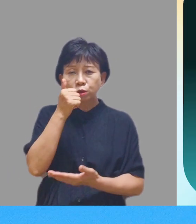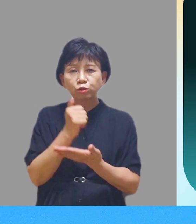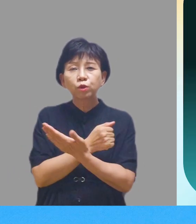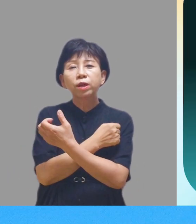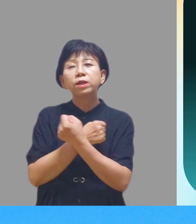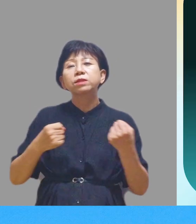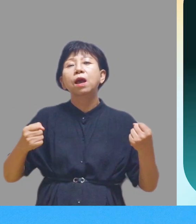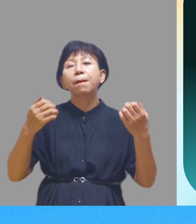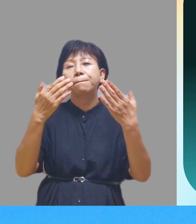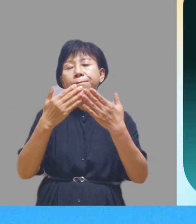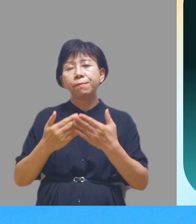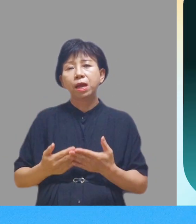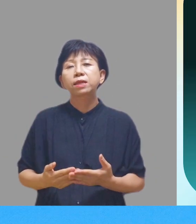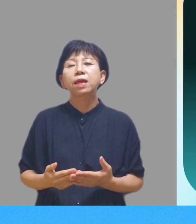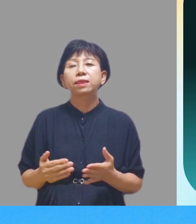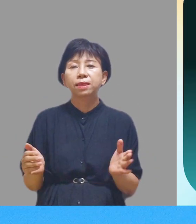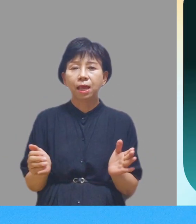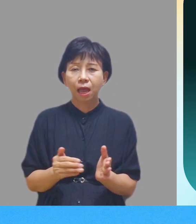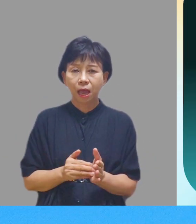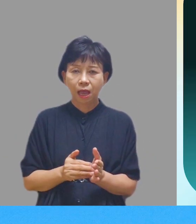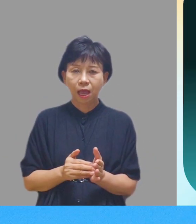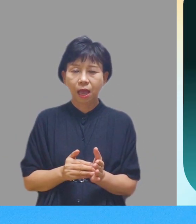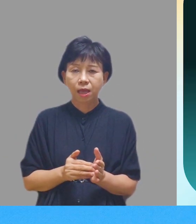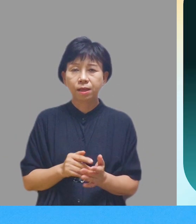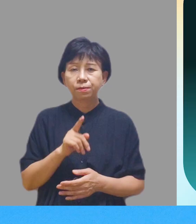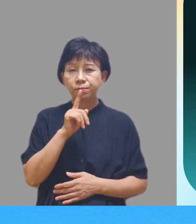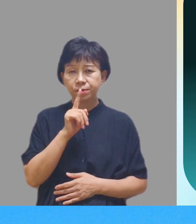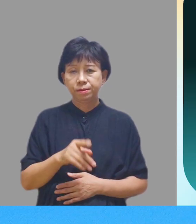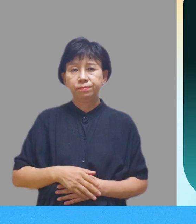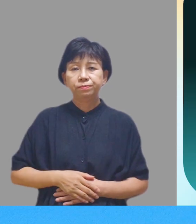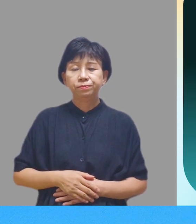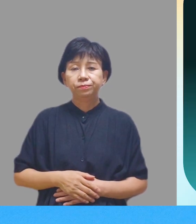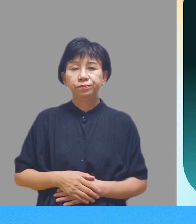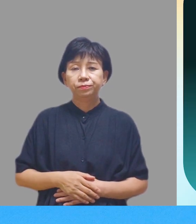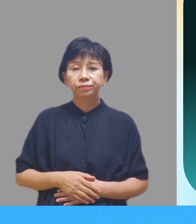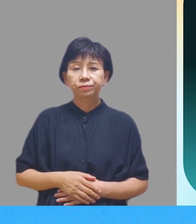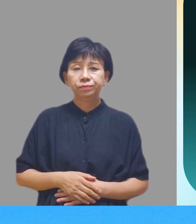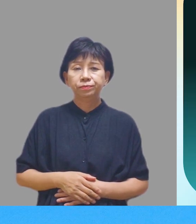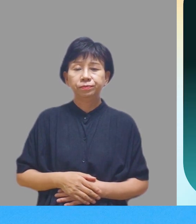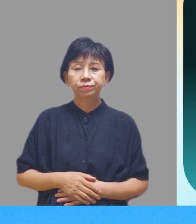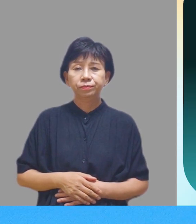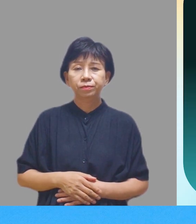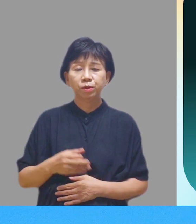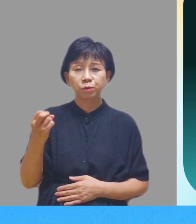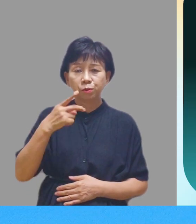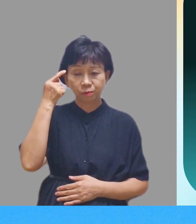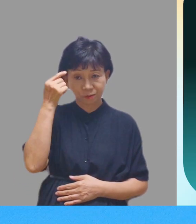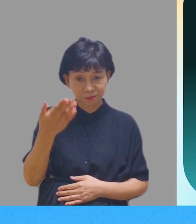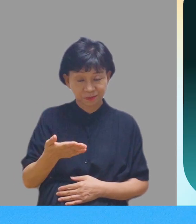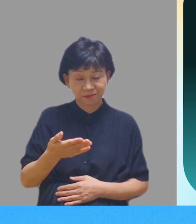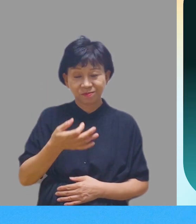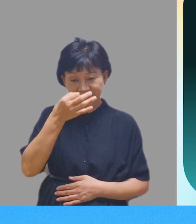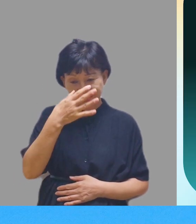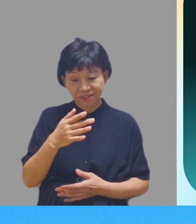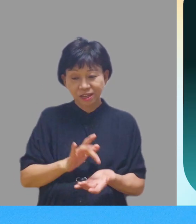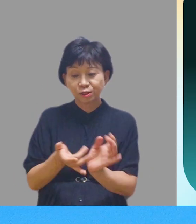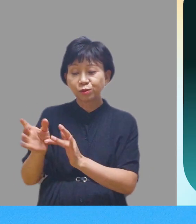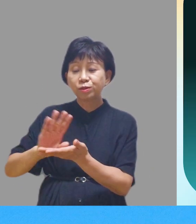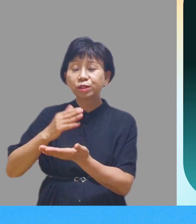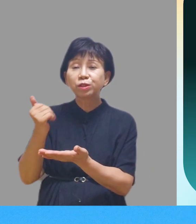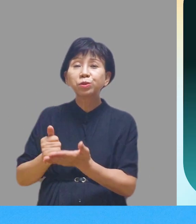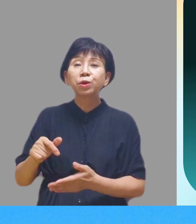되었다고요? 죄사함을 받았다. 지금 반복해서 여쭤봐서 죄송합니다. 예수 그리스도의